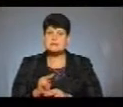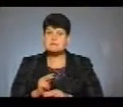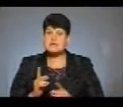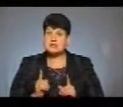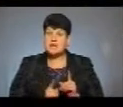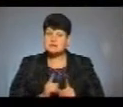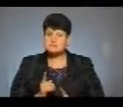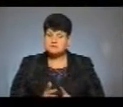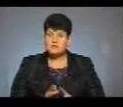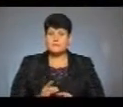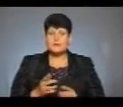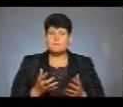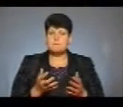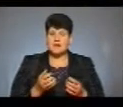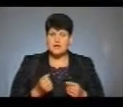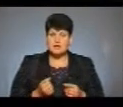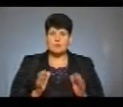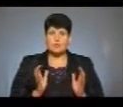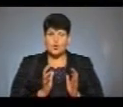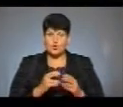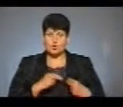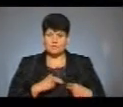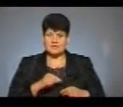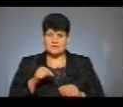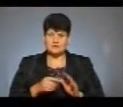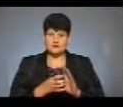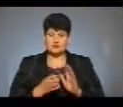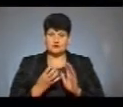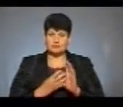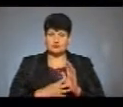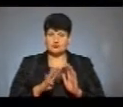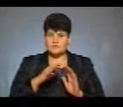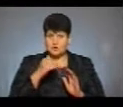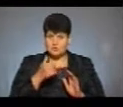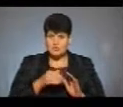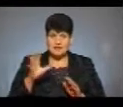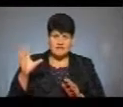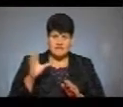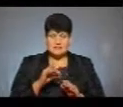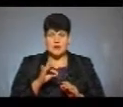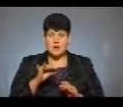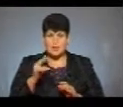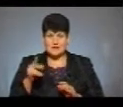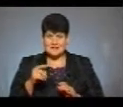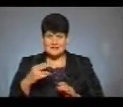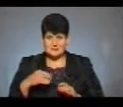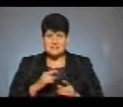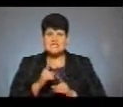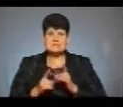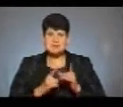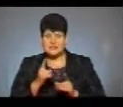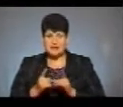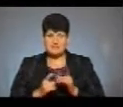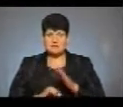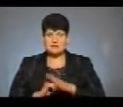Тобто прийняв парламент закон про охорону праці в 1994 році і весь розділ охорона праці змінився на